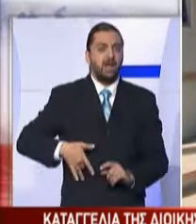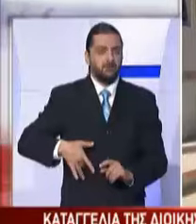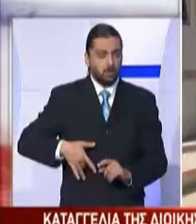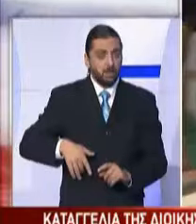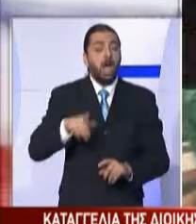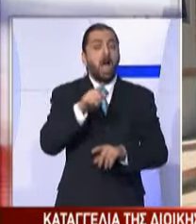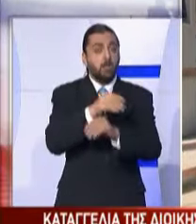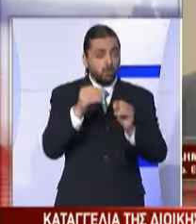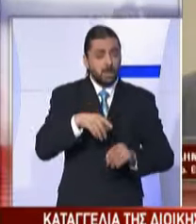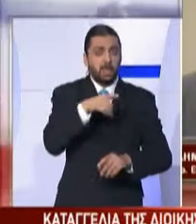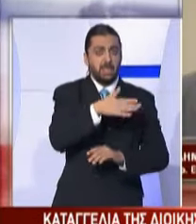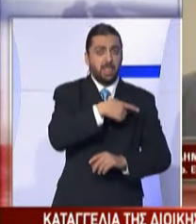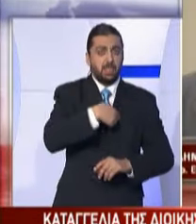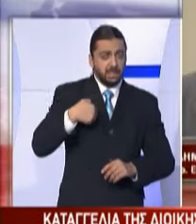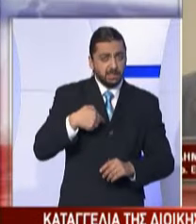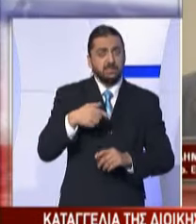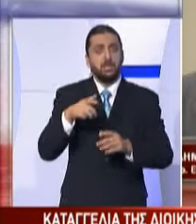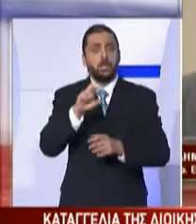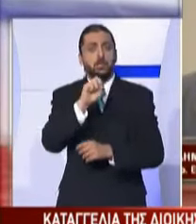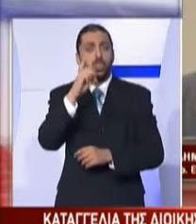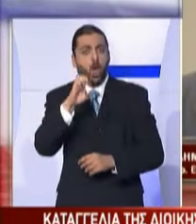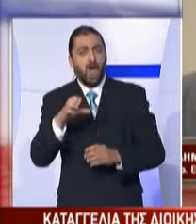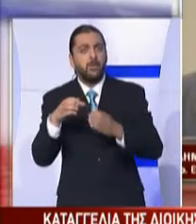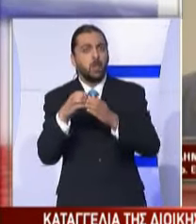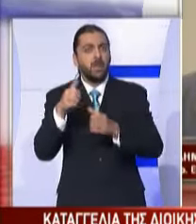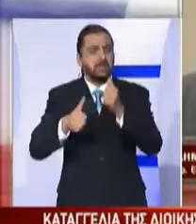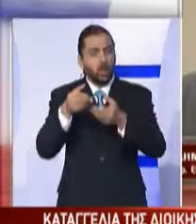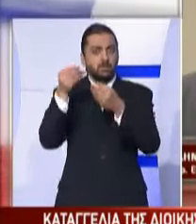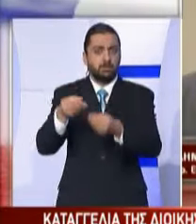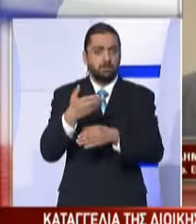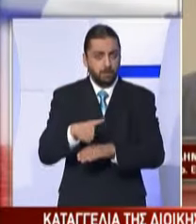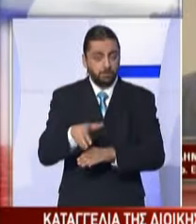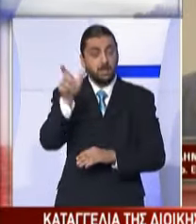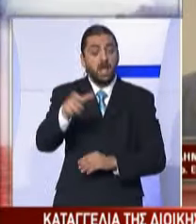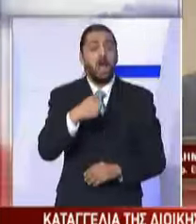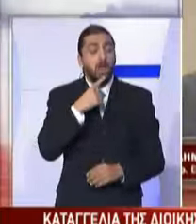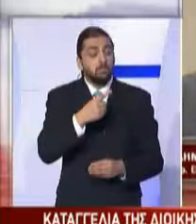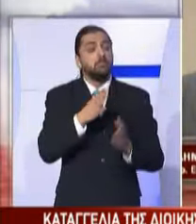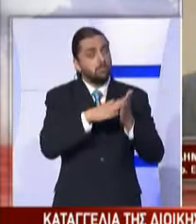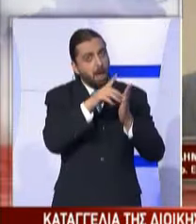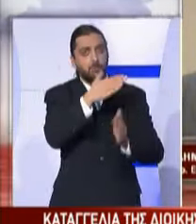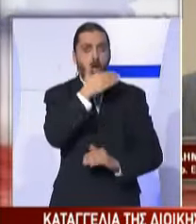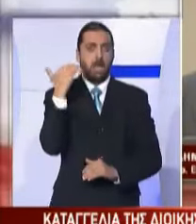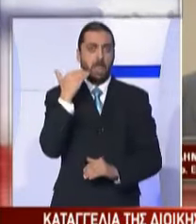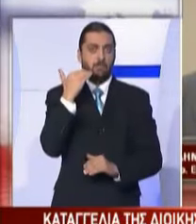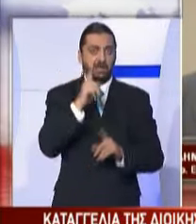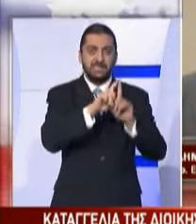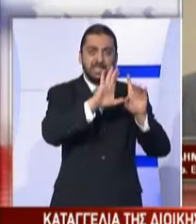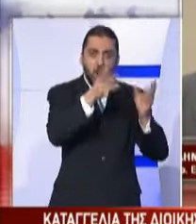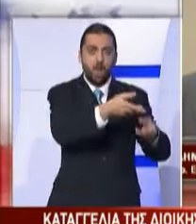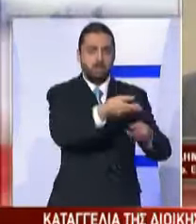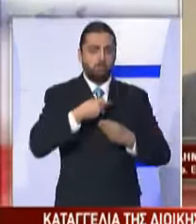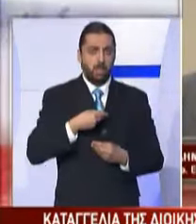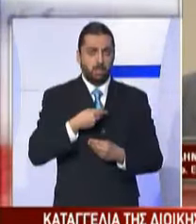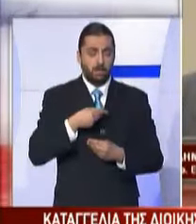αρμόδια Επιτροπή Ανταγωνισμού. Καλώς έκανε στο ΑΧΕΠΑ και μας έστειλε τα στοιχεία αυτά τα οποία έχει στη θέση του. Ένα ζωτικό